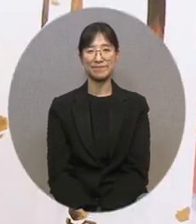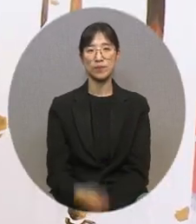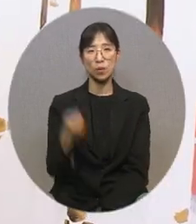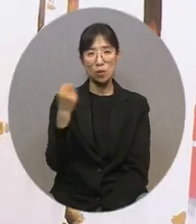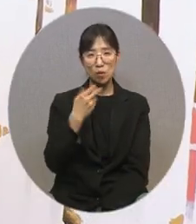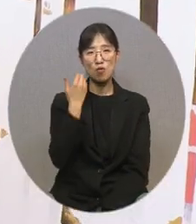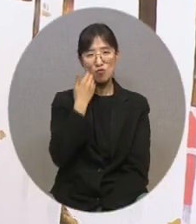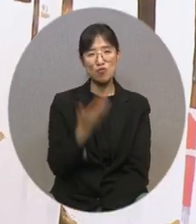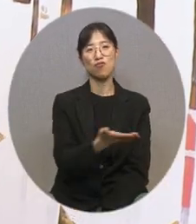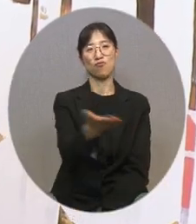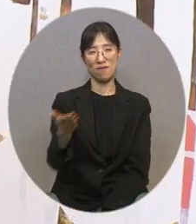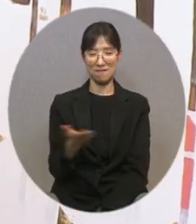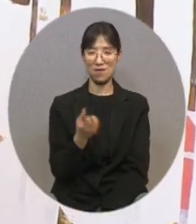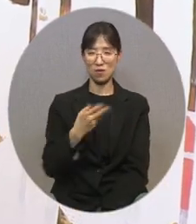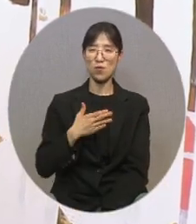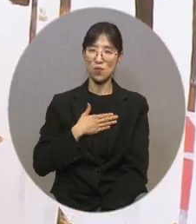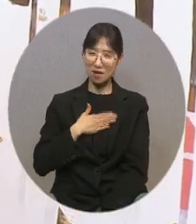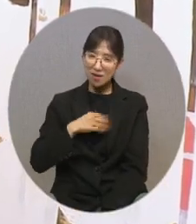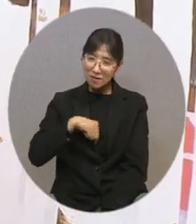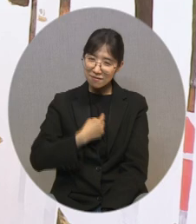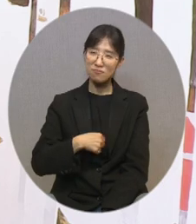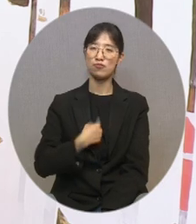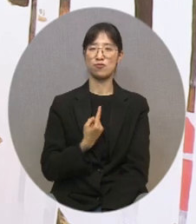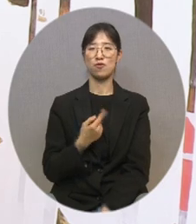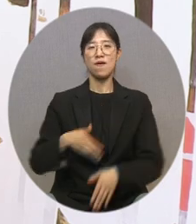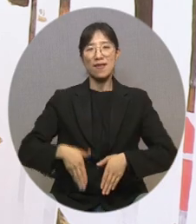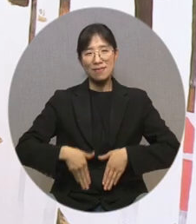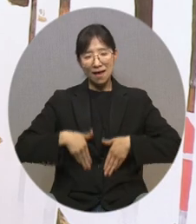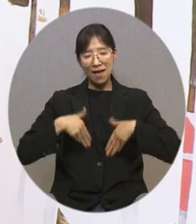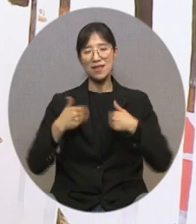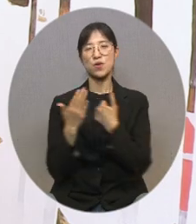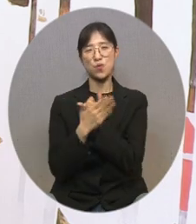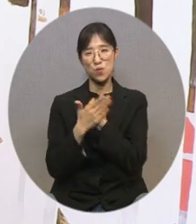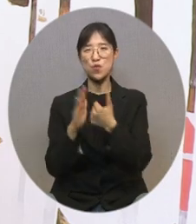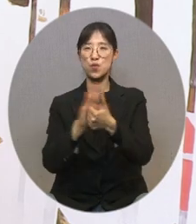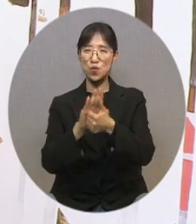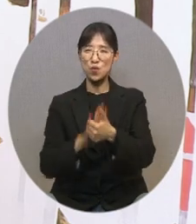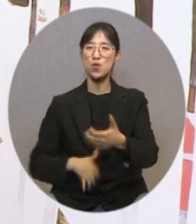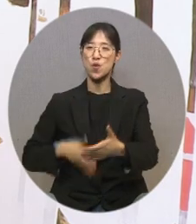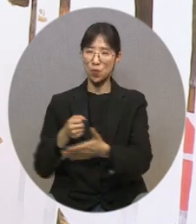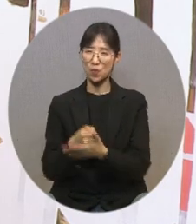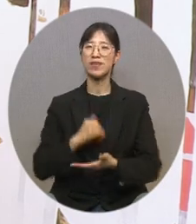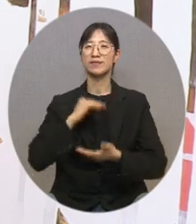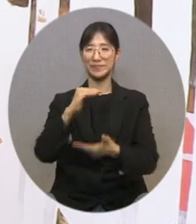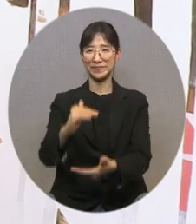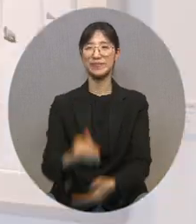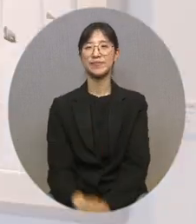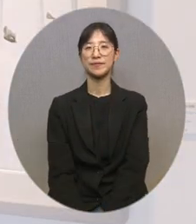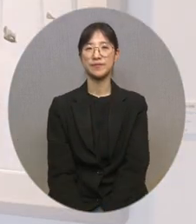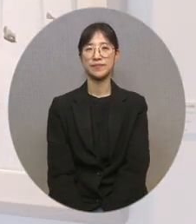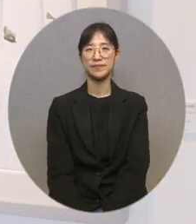그리고 누군가에게 또 스스로에게 따뜻한 위로와 용기를 전합니다.